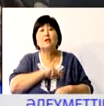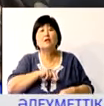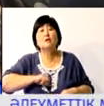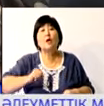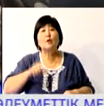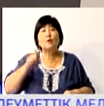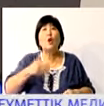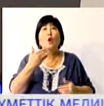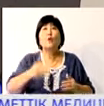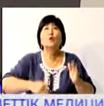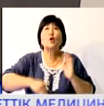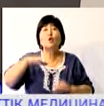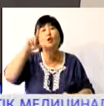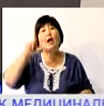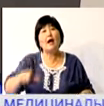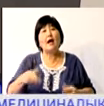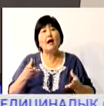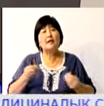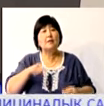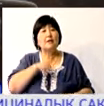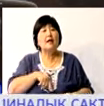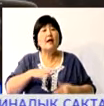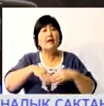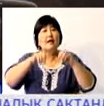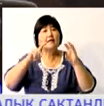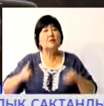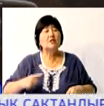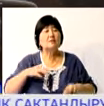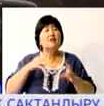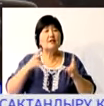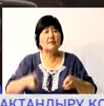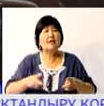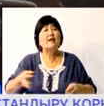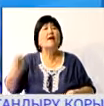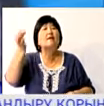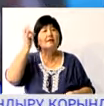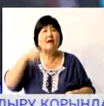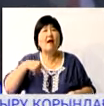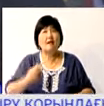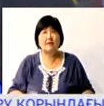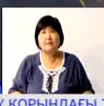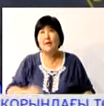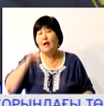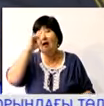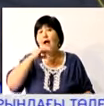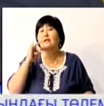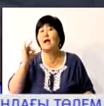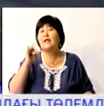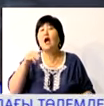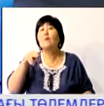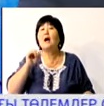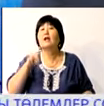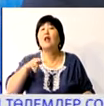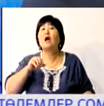мен достары оның жоғары адамгершілік қасиеті мен кәсіби шеберлігін тебірене еске алды. Қазақтың тарихында, парламенттің